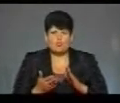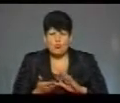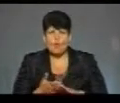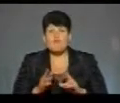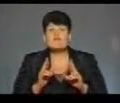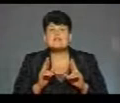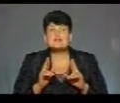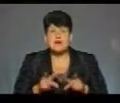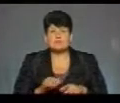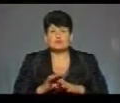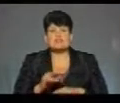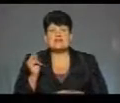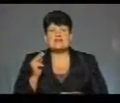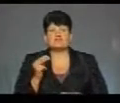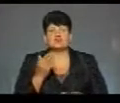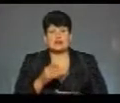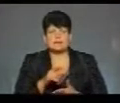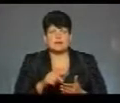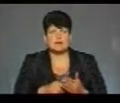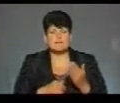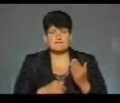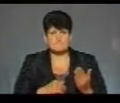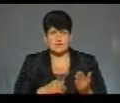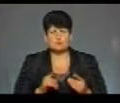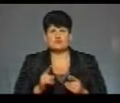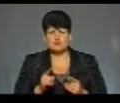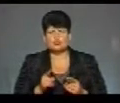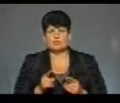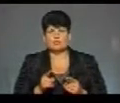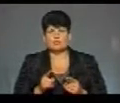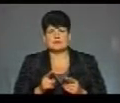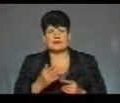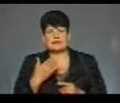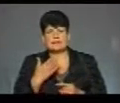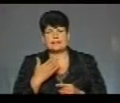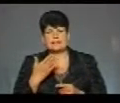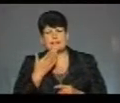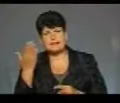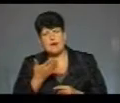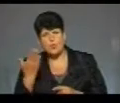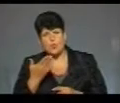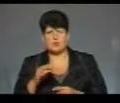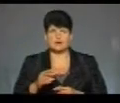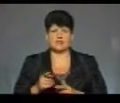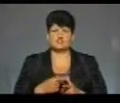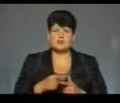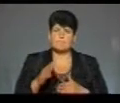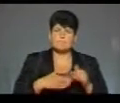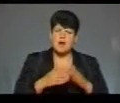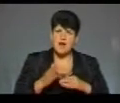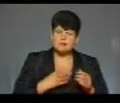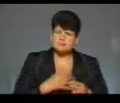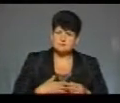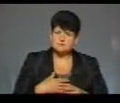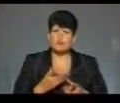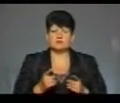як відбувається навчання, до вас запитання, чого в першу чергу, та чи теорія, практика, і чим цей полігон потужніший і